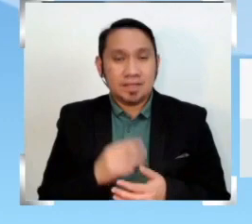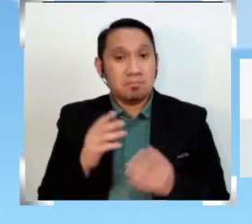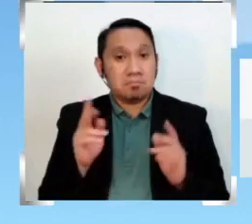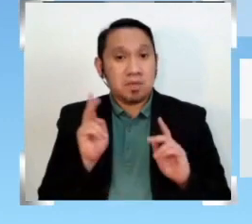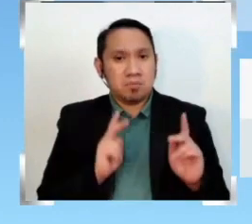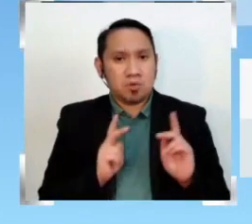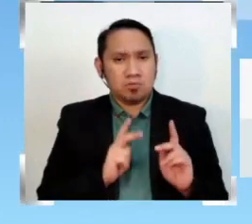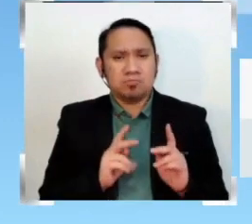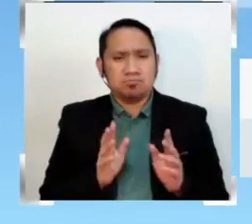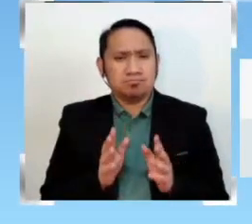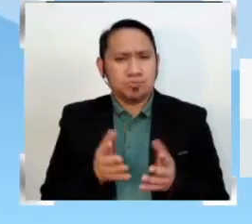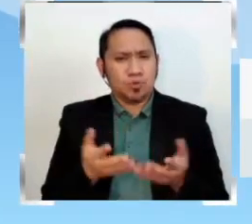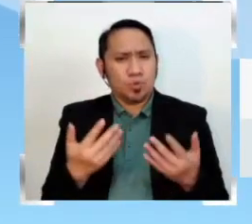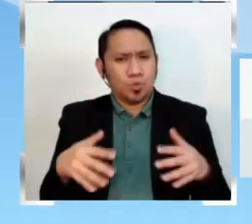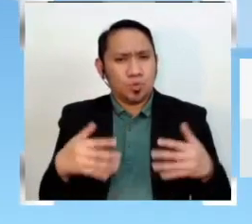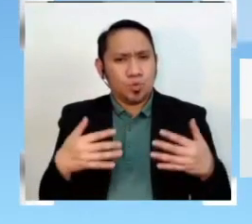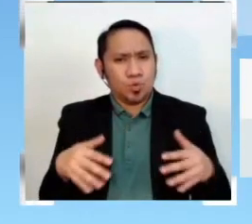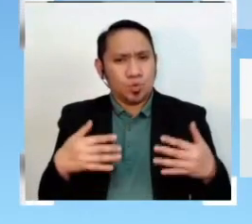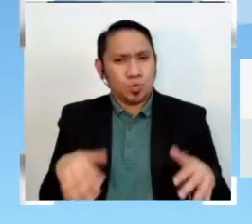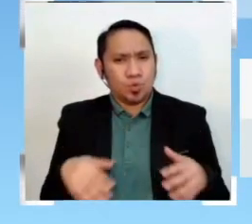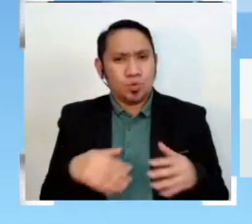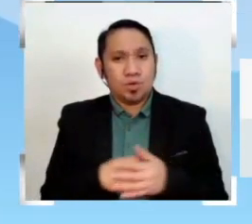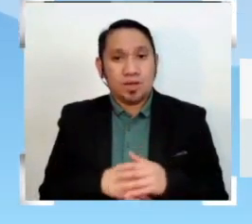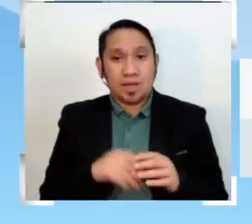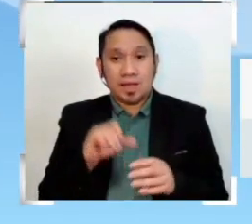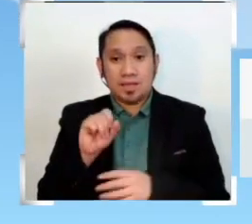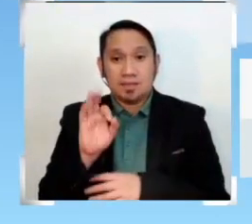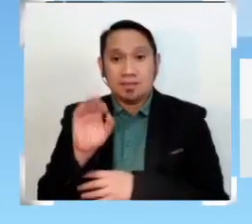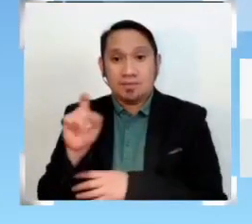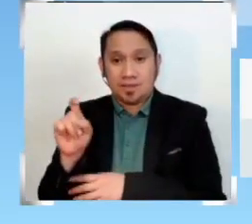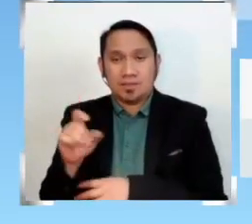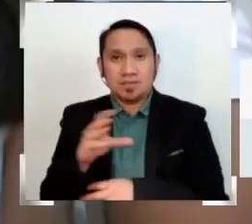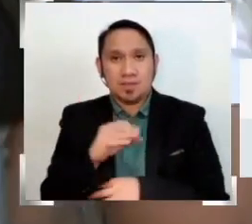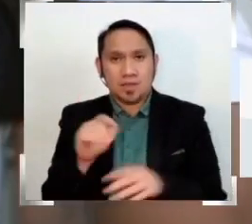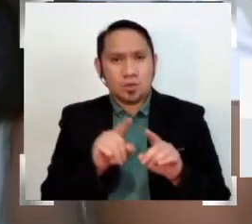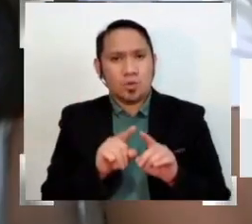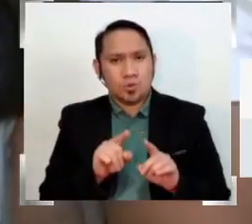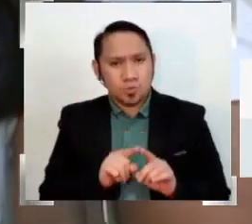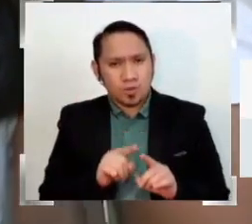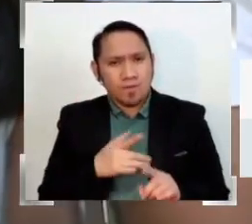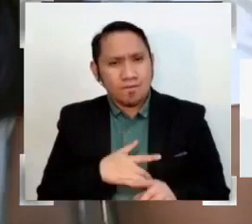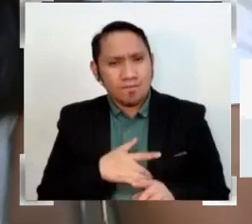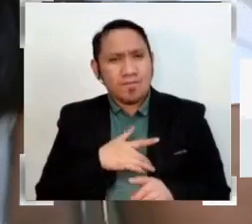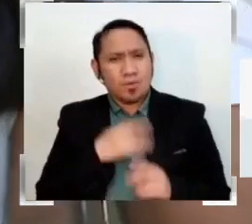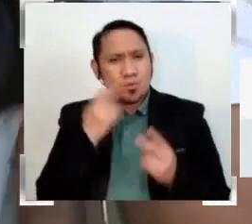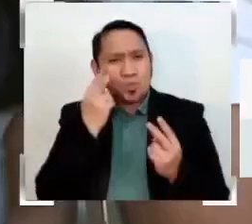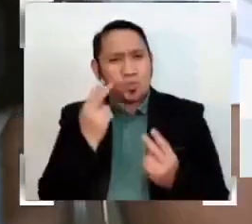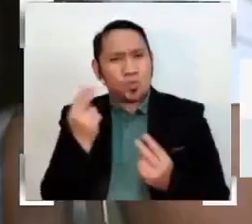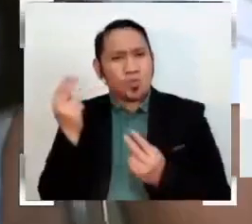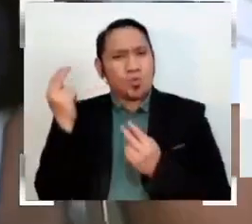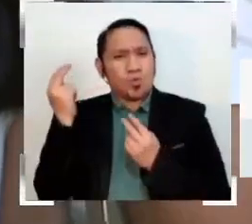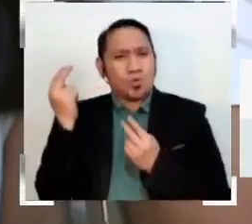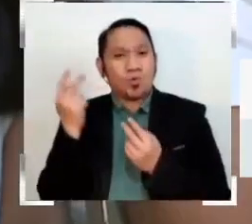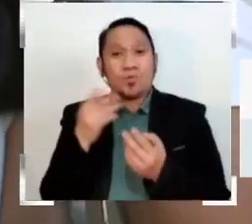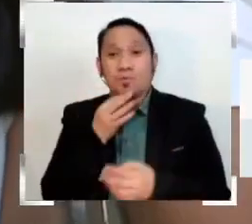special effects at nostalgia feels ng remake ng kanilang paboritong anime. Maganda naman para malaman din ng